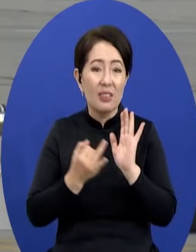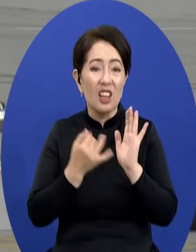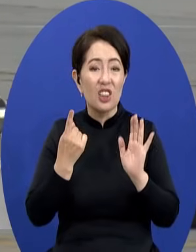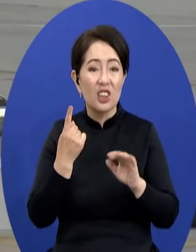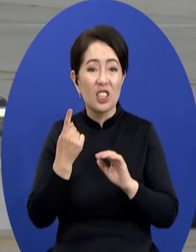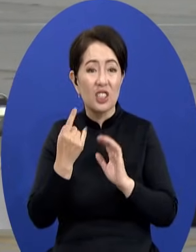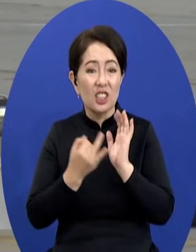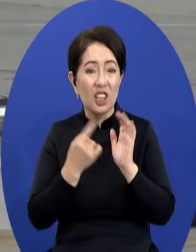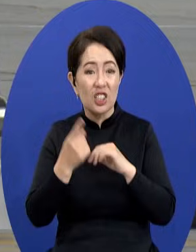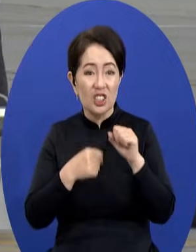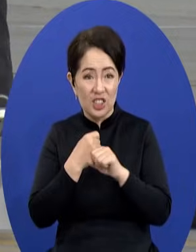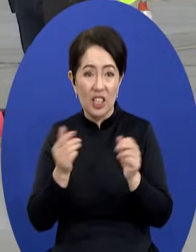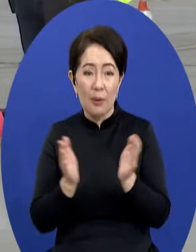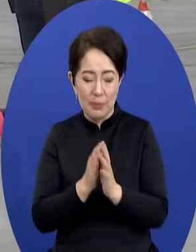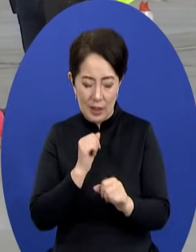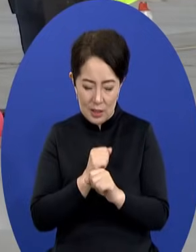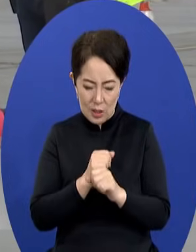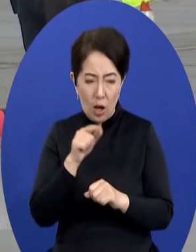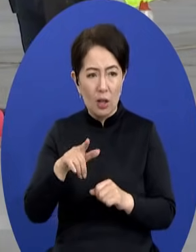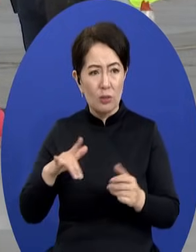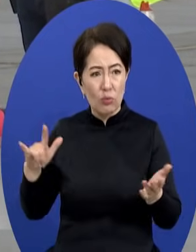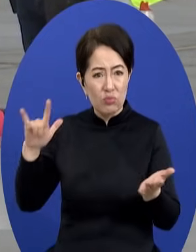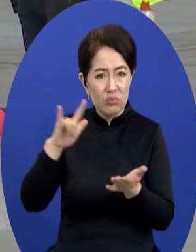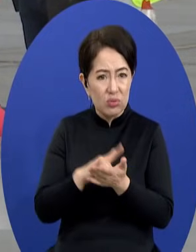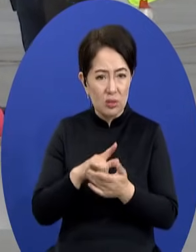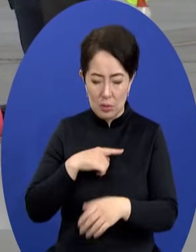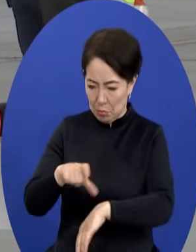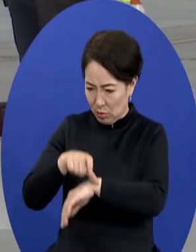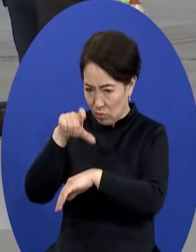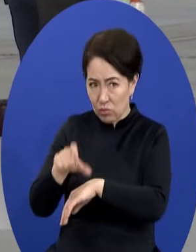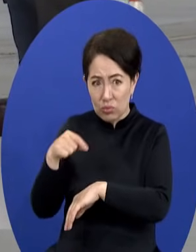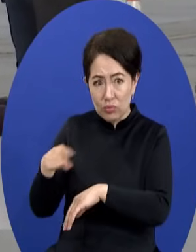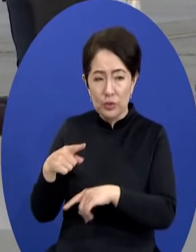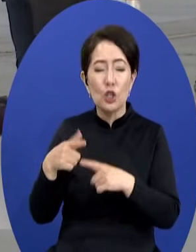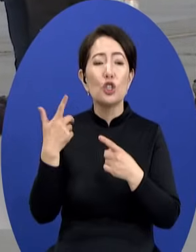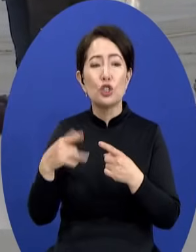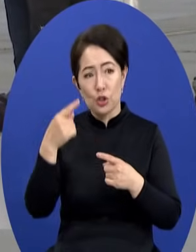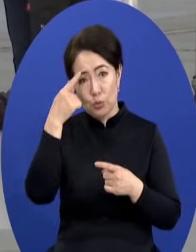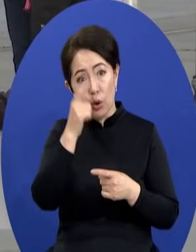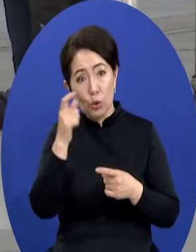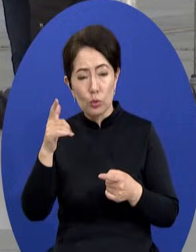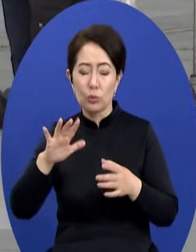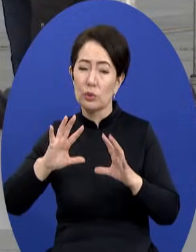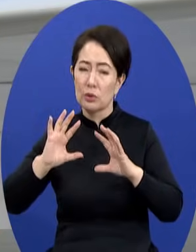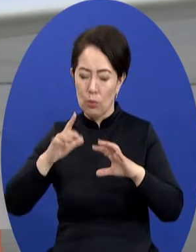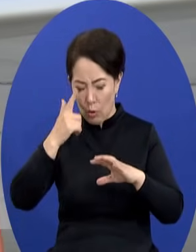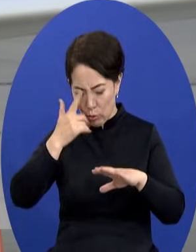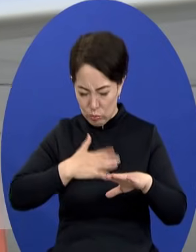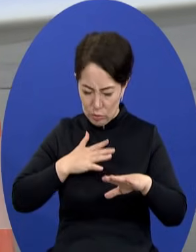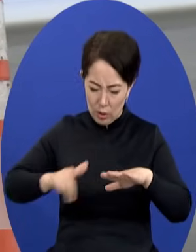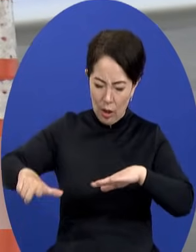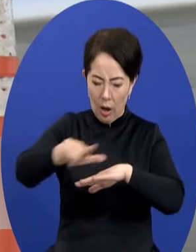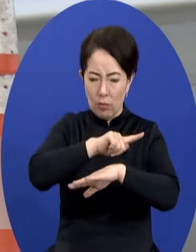энэ онгоц энэ цаг үед хамтарч эхлүүлж байгаа ажил зөвхөн мэрэгчлийнхэнд гэлтгүй жирийн монголчуудыг ч уудам талдаа нисэх боломжийг